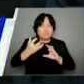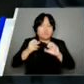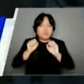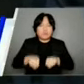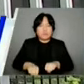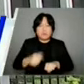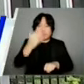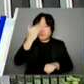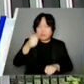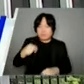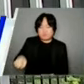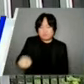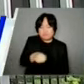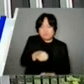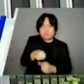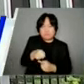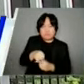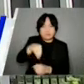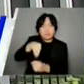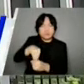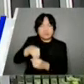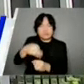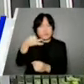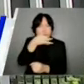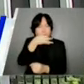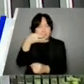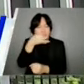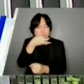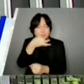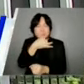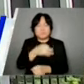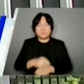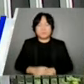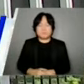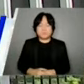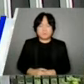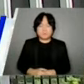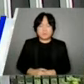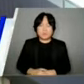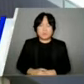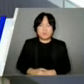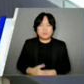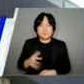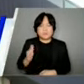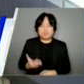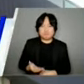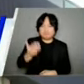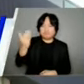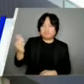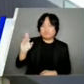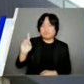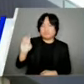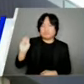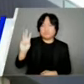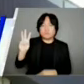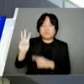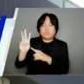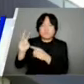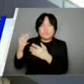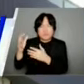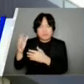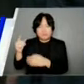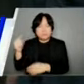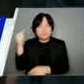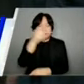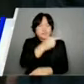bagahe. Dulog ang kaso na ito kay Tulfo at sa DMW kaya nailigtas sila. Pero napakarami pa raw ganitong